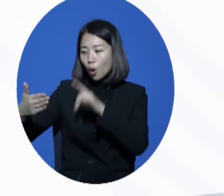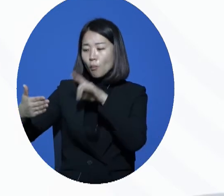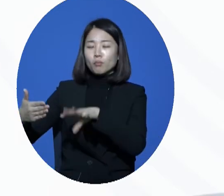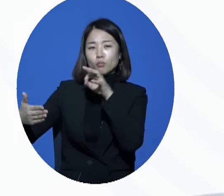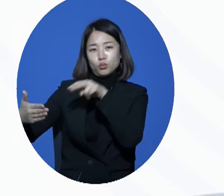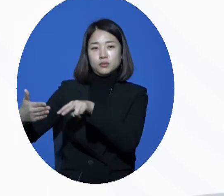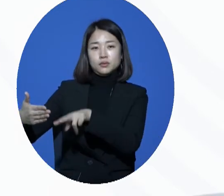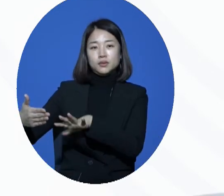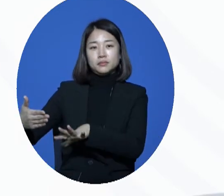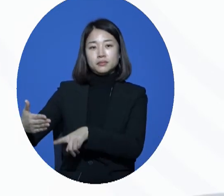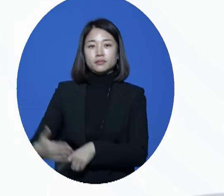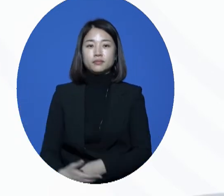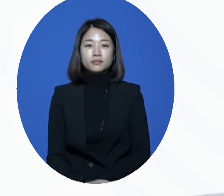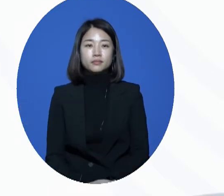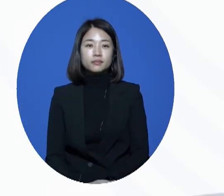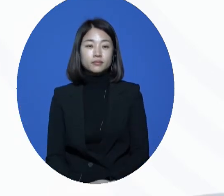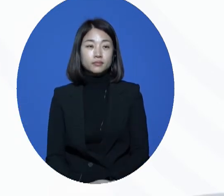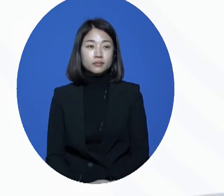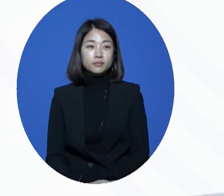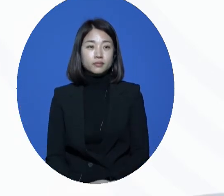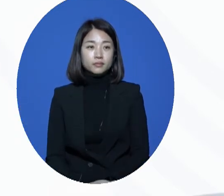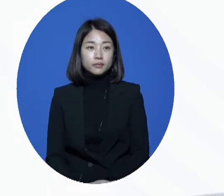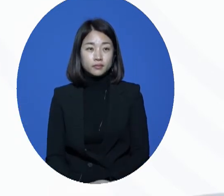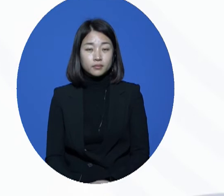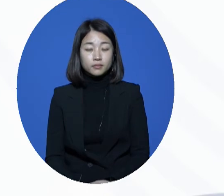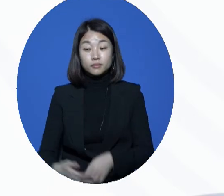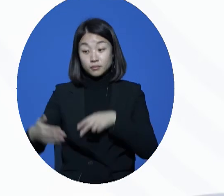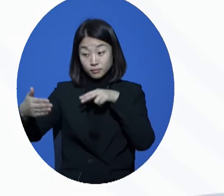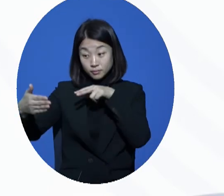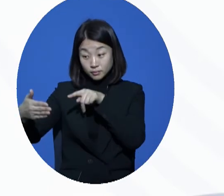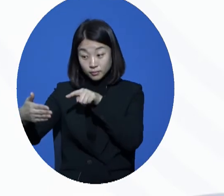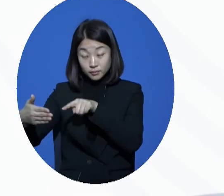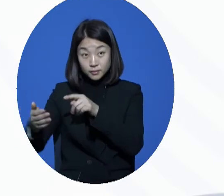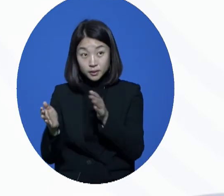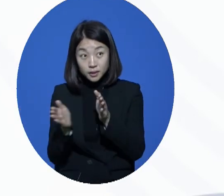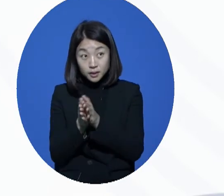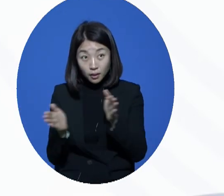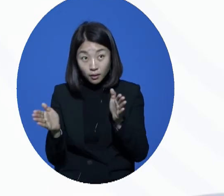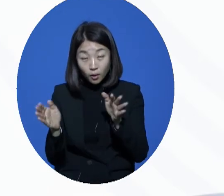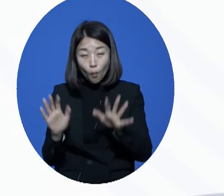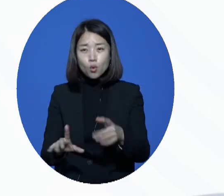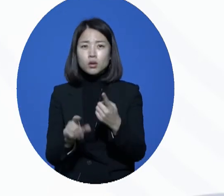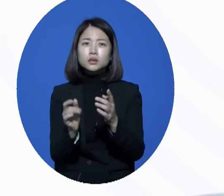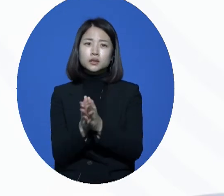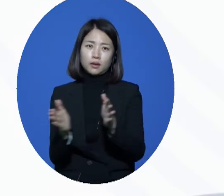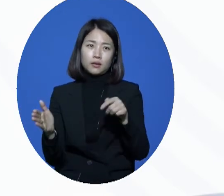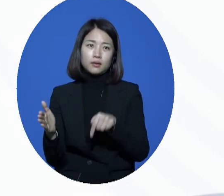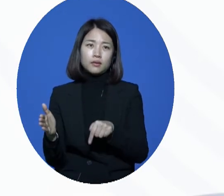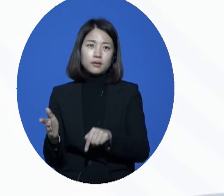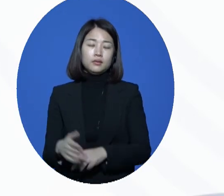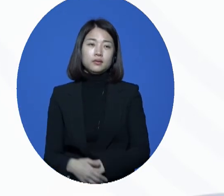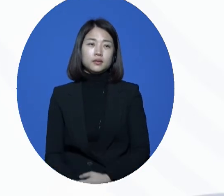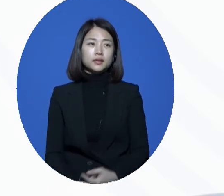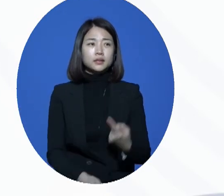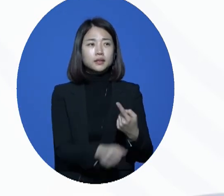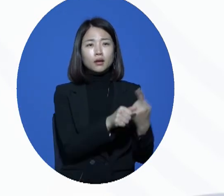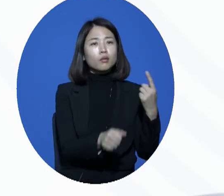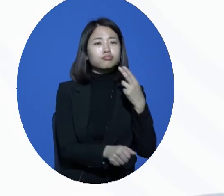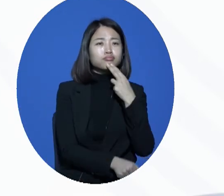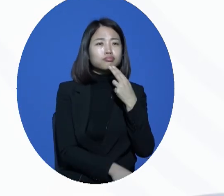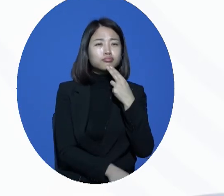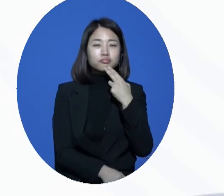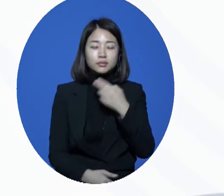수업입니다. 이렇게 특수학급 줌 수업을 시작했다라는 것에 안도를 함과